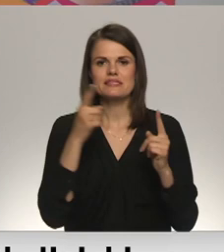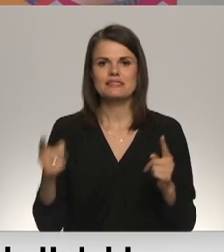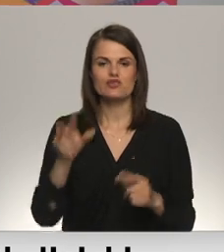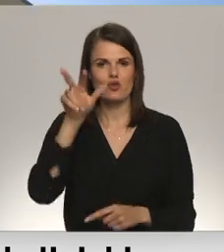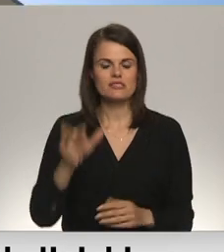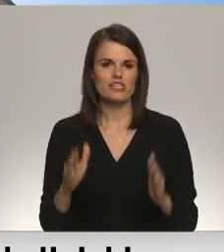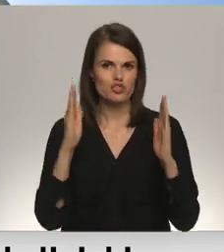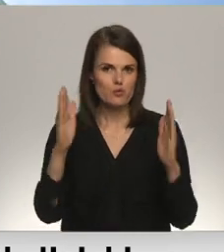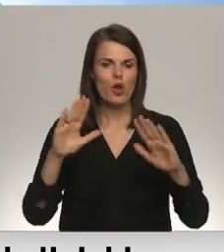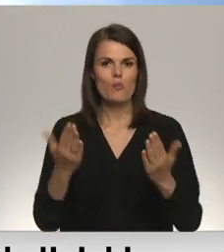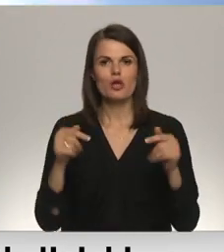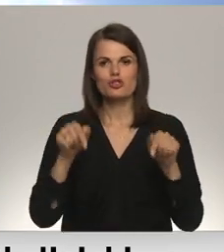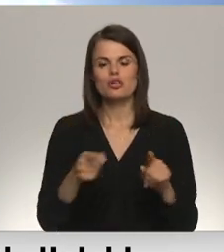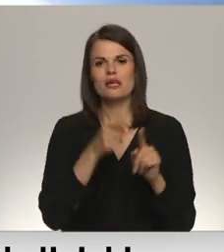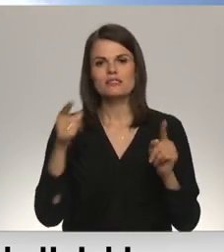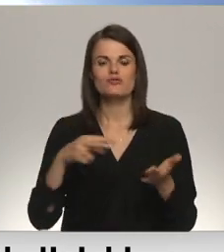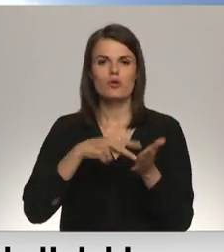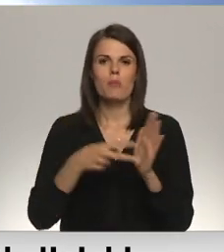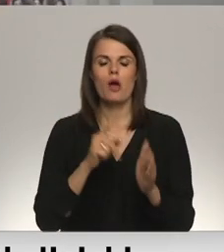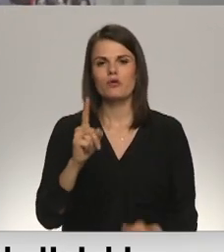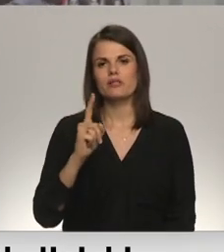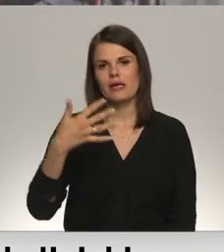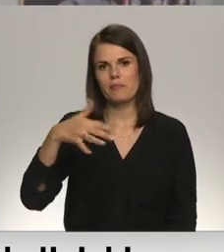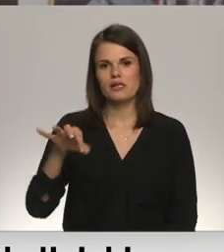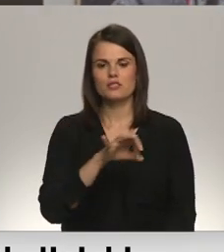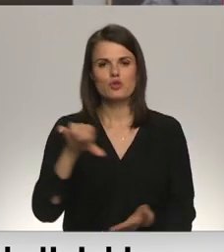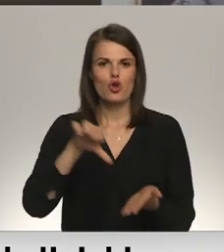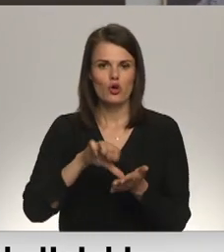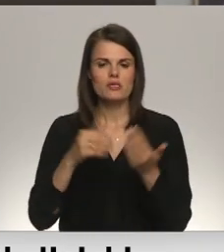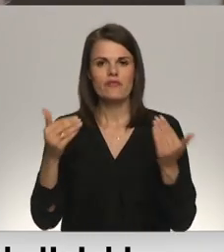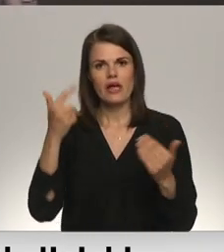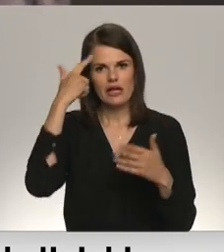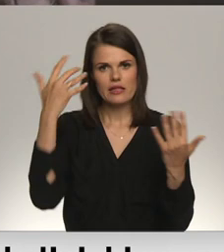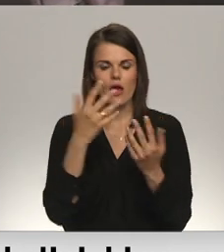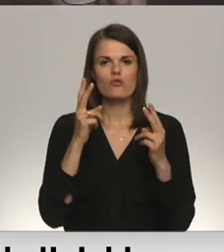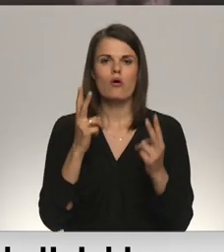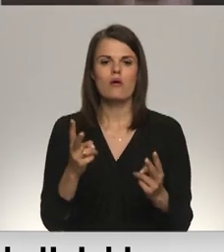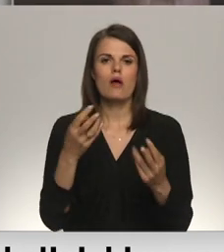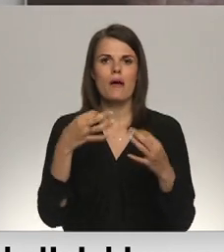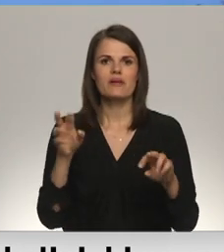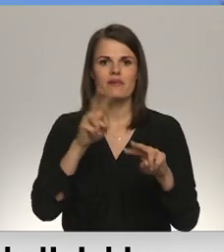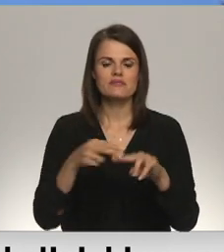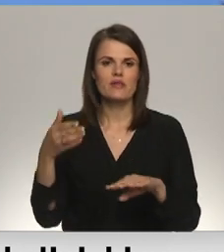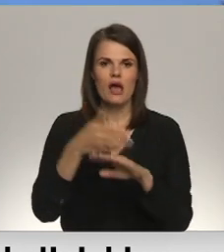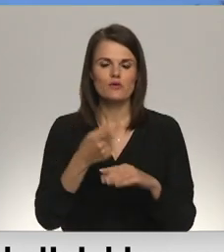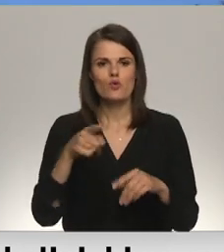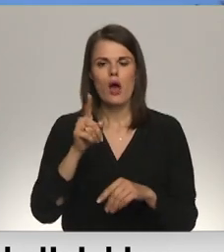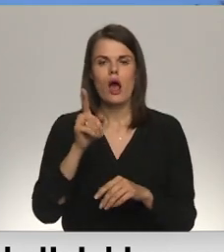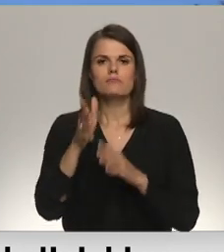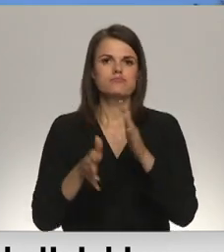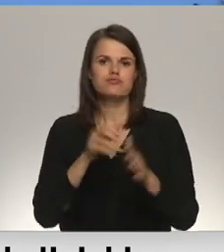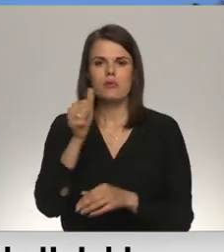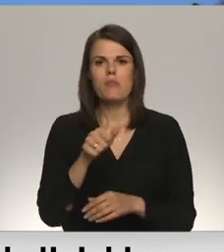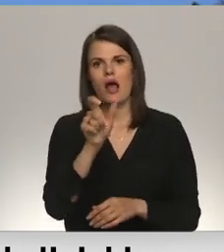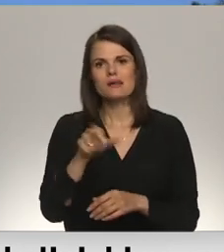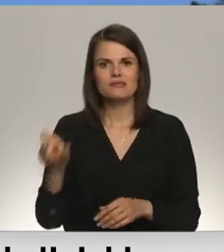3 mēnešos, taču šajā sezonā plānoti vien 50. Koncertzālē tagad būs jādomā, ar ko aizpildīt brīvās vietas, jo pieprasījums no